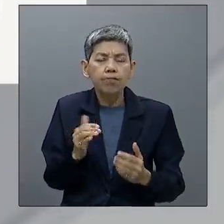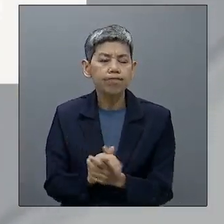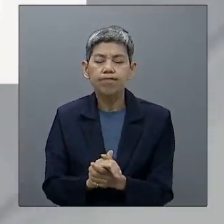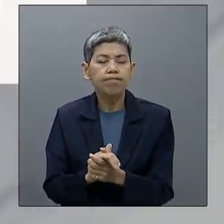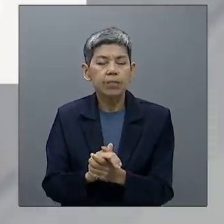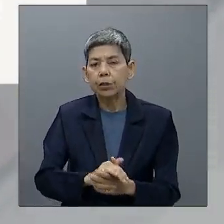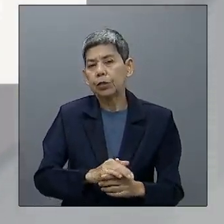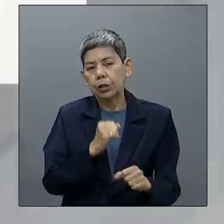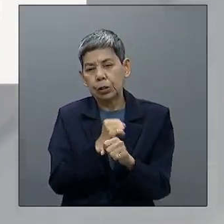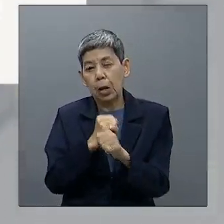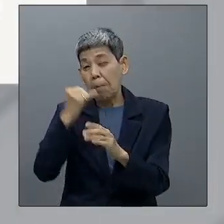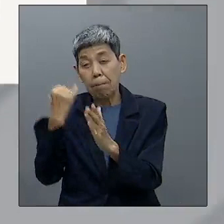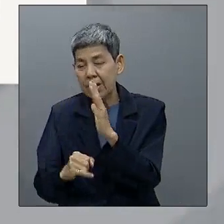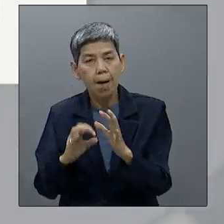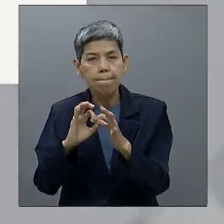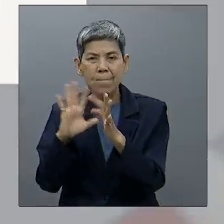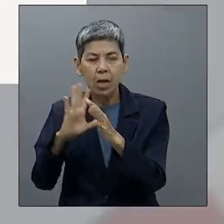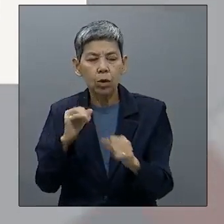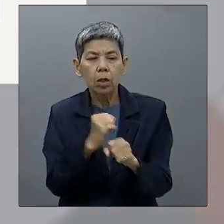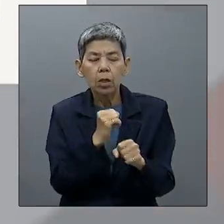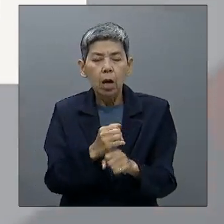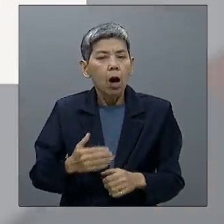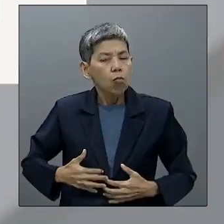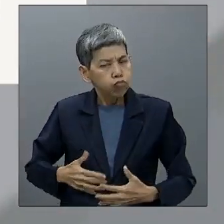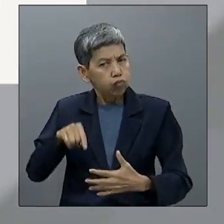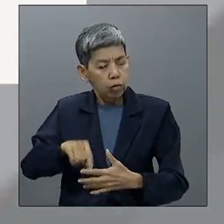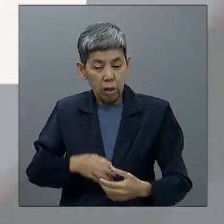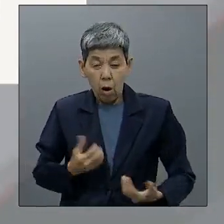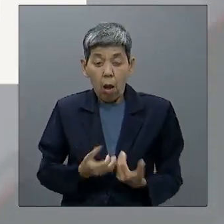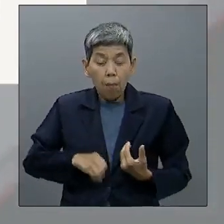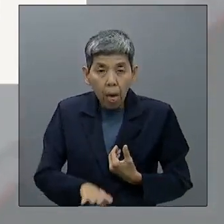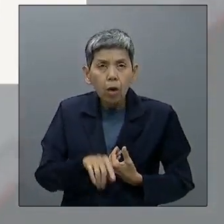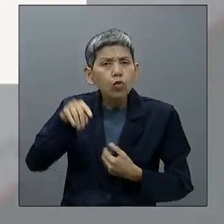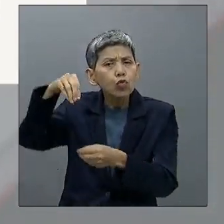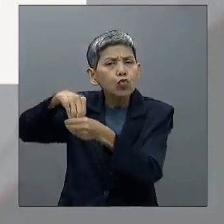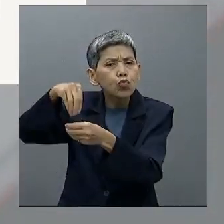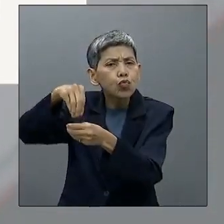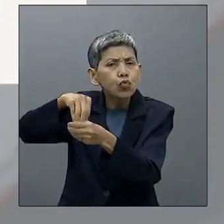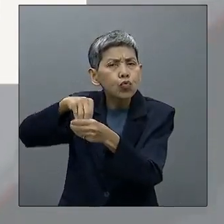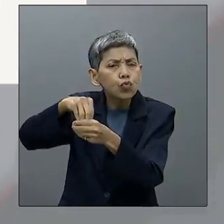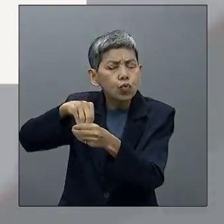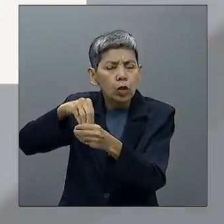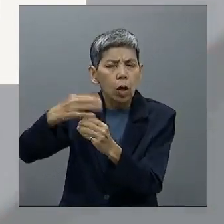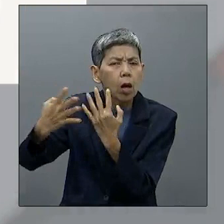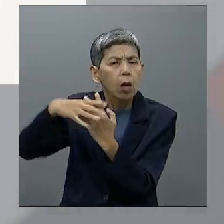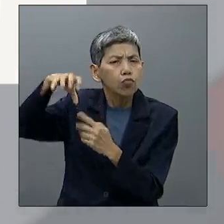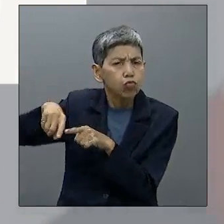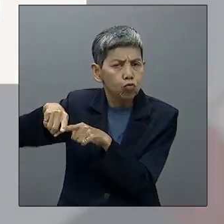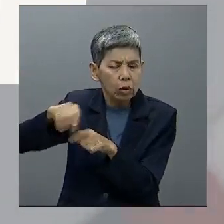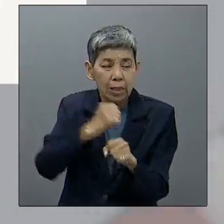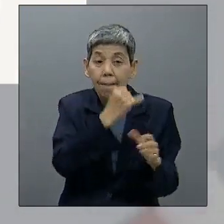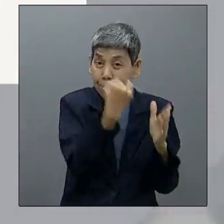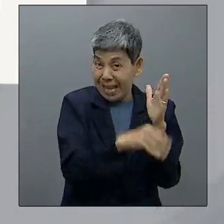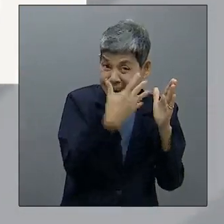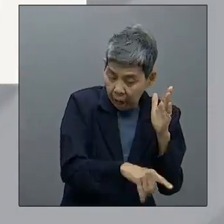จริงในการกระทำความผิดขณะทำความผิดการแท้งลูกเป็นเหตุการณ์ที่เกิดขึ้นภายหลังจากการกระทำความ